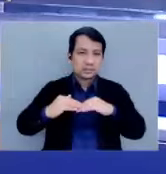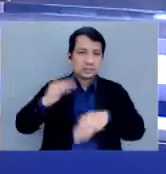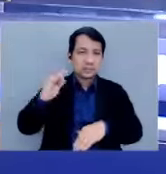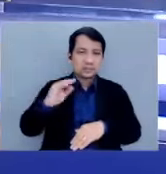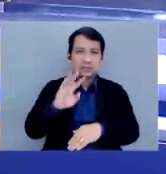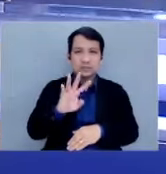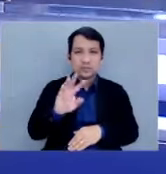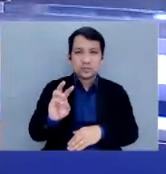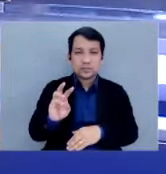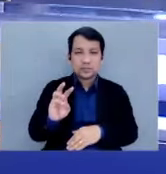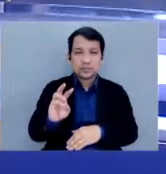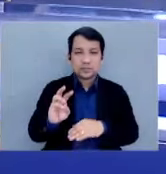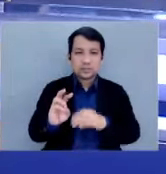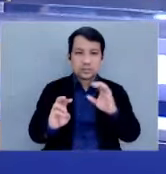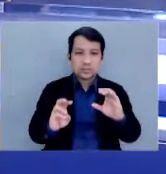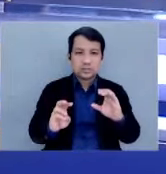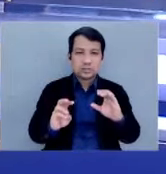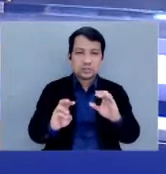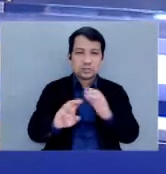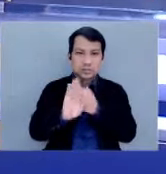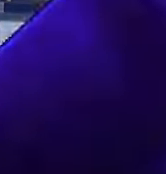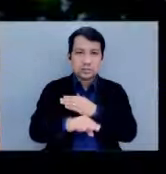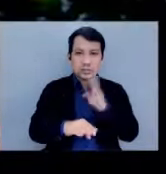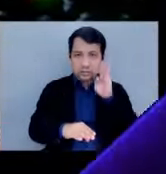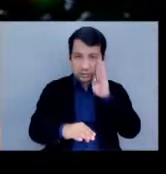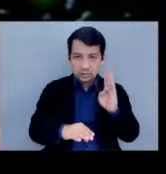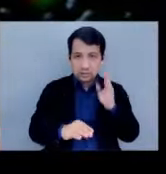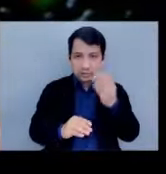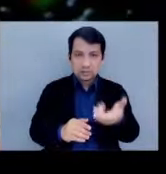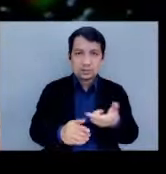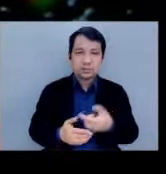degrees Celsius. Nagbabalik si Brian Basa.